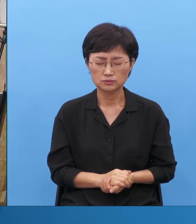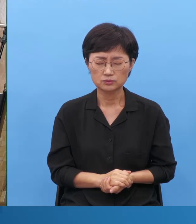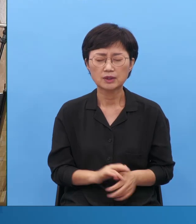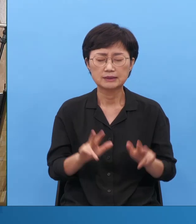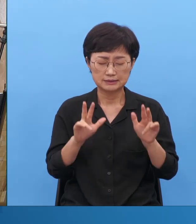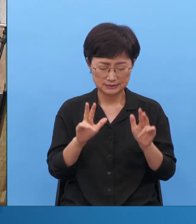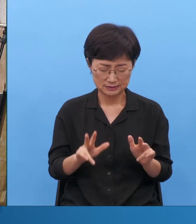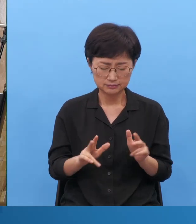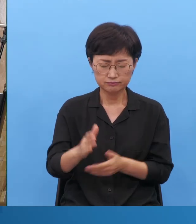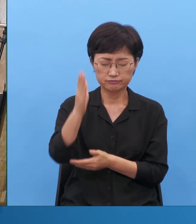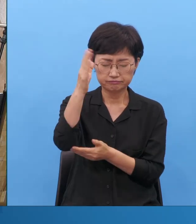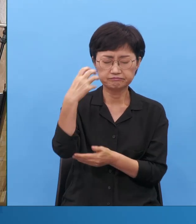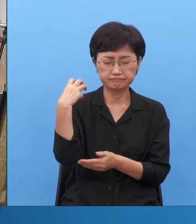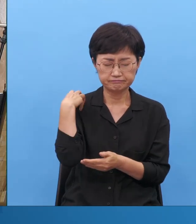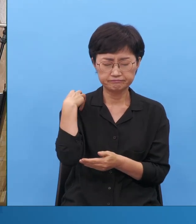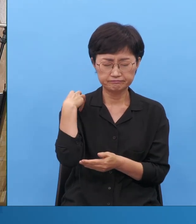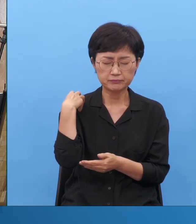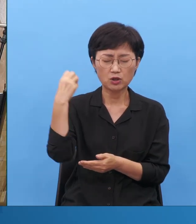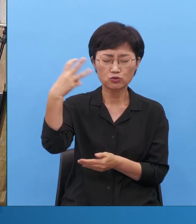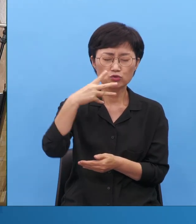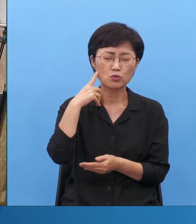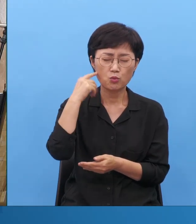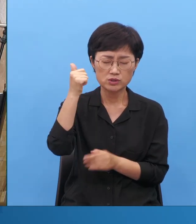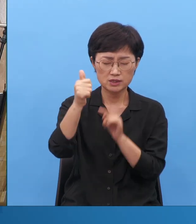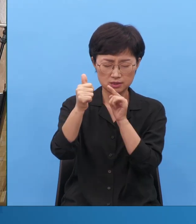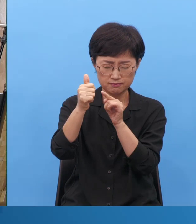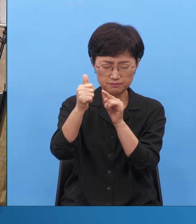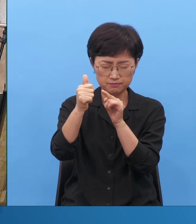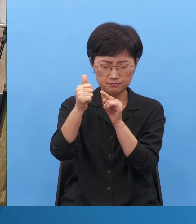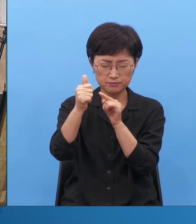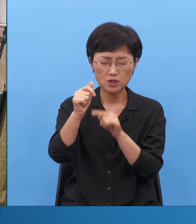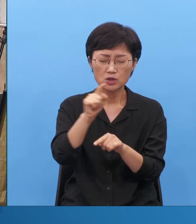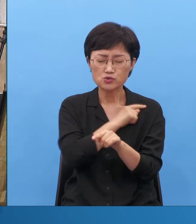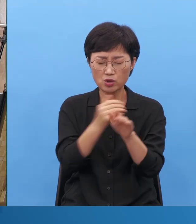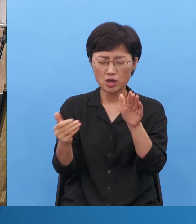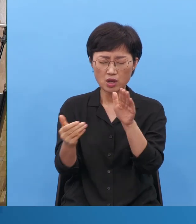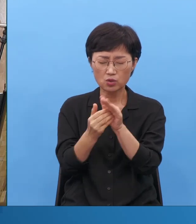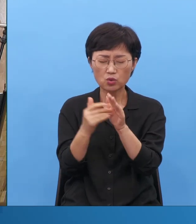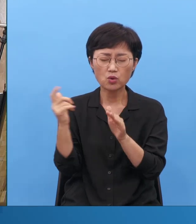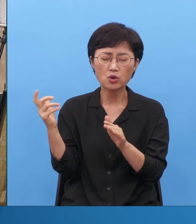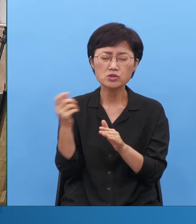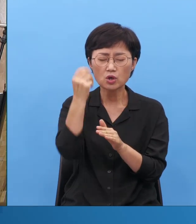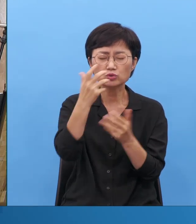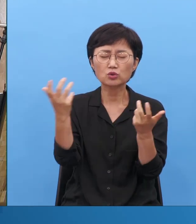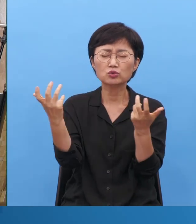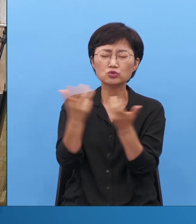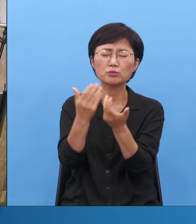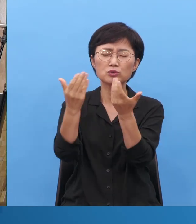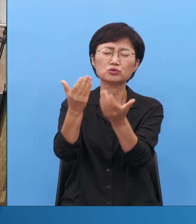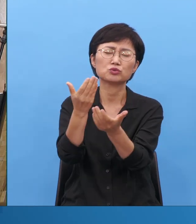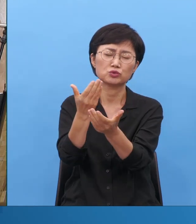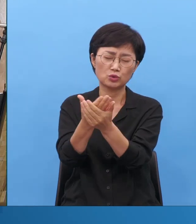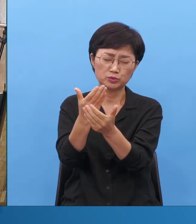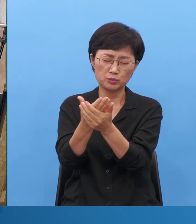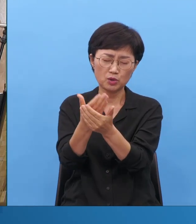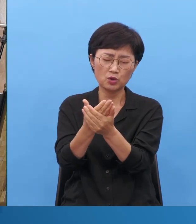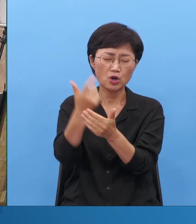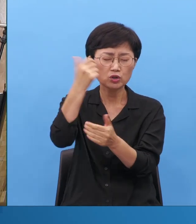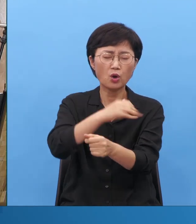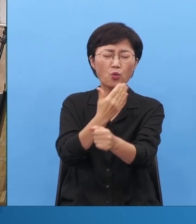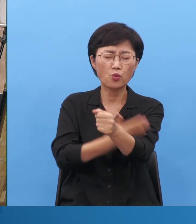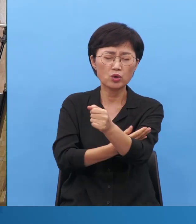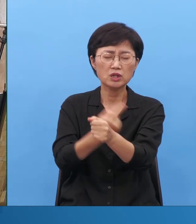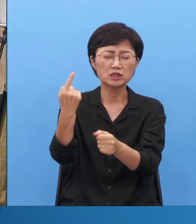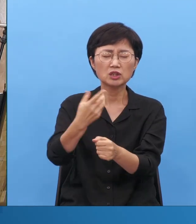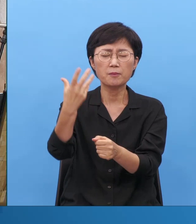시간 말씀을 선포하시는 시대적인 전도자 유목사님께 최고의 성령 충만과 오래의 힘, 영권을 1천만 배로 더하여